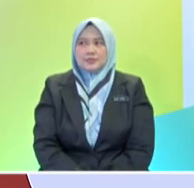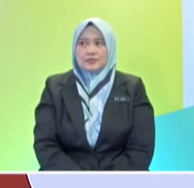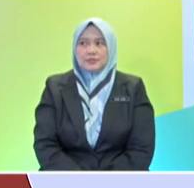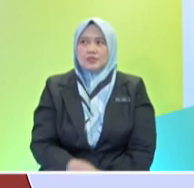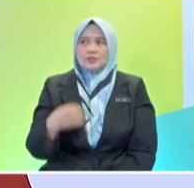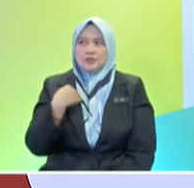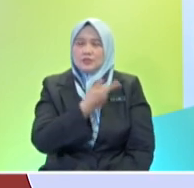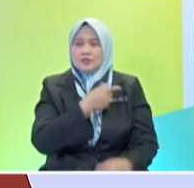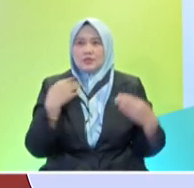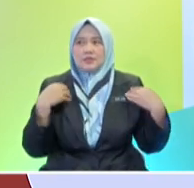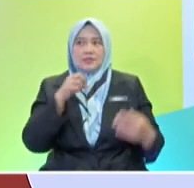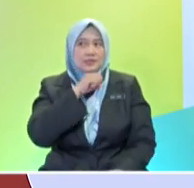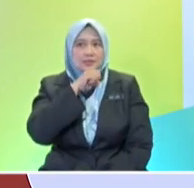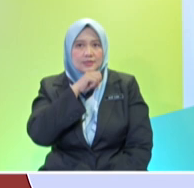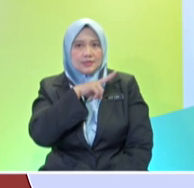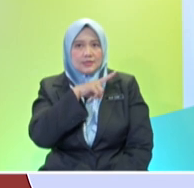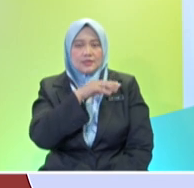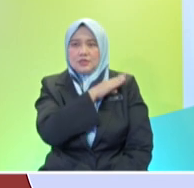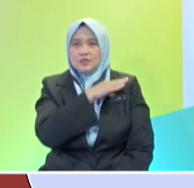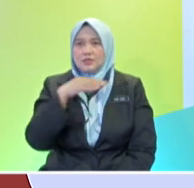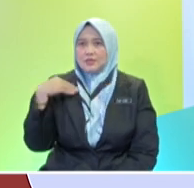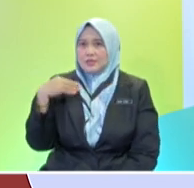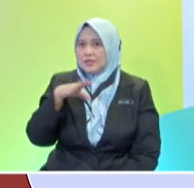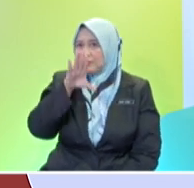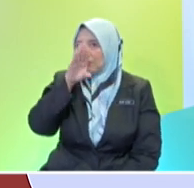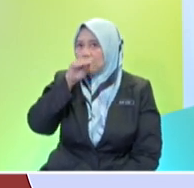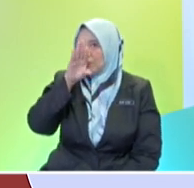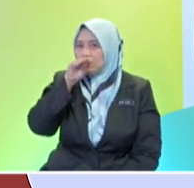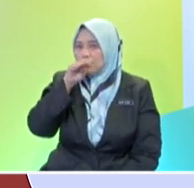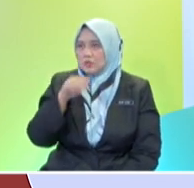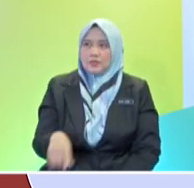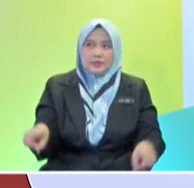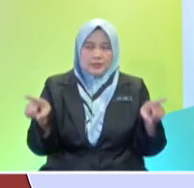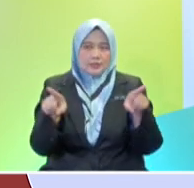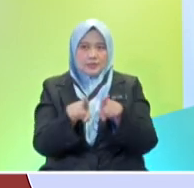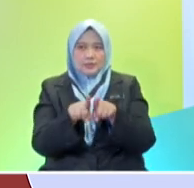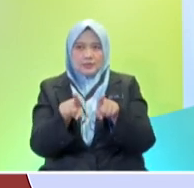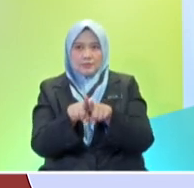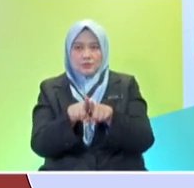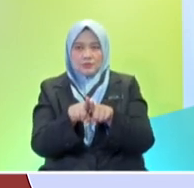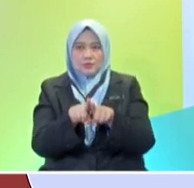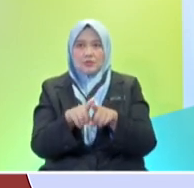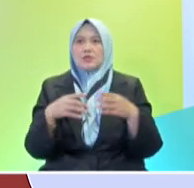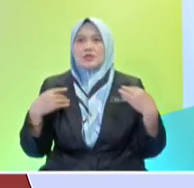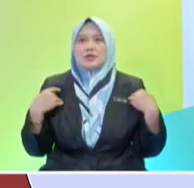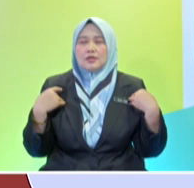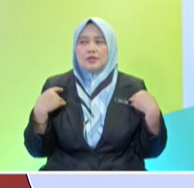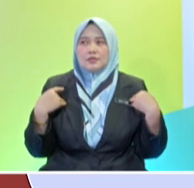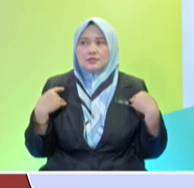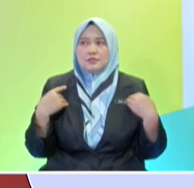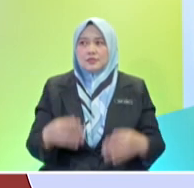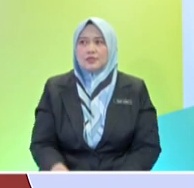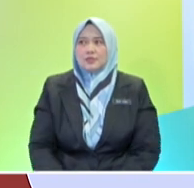Kita juga ada katak dan juga itik. Apakah persamaan mereka? Okey, di sini cikgu ingin terangkan